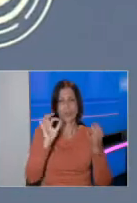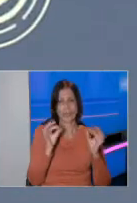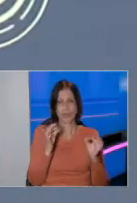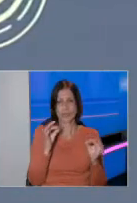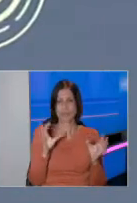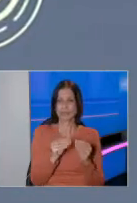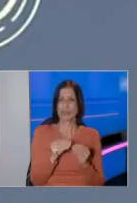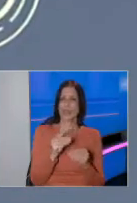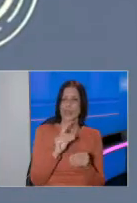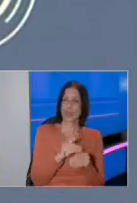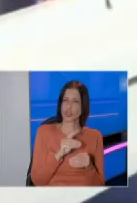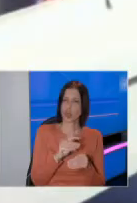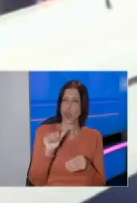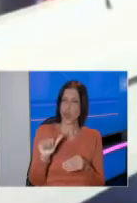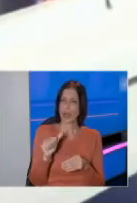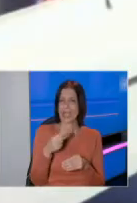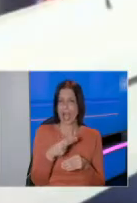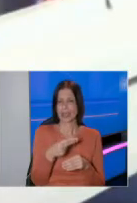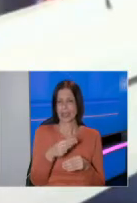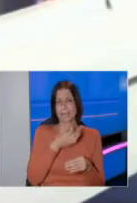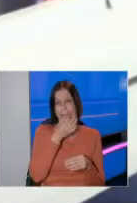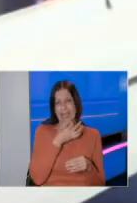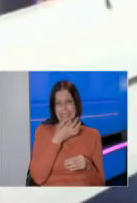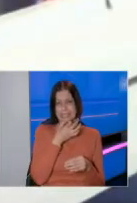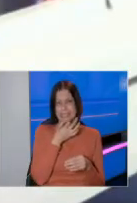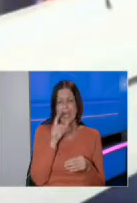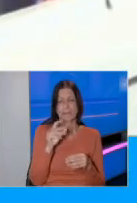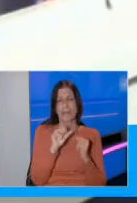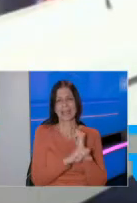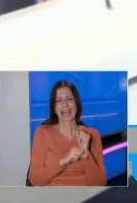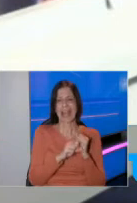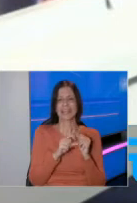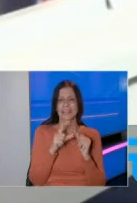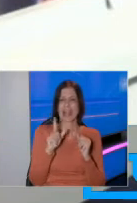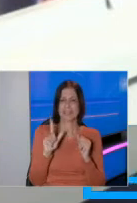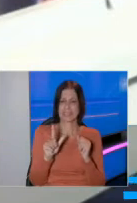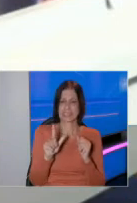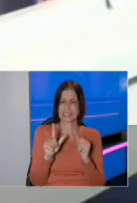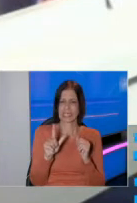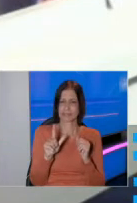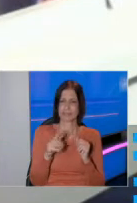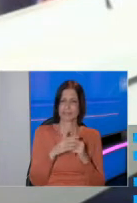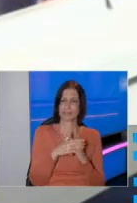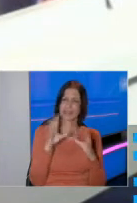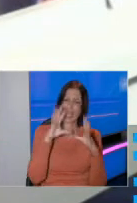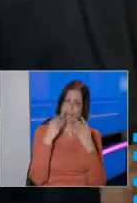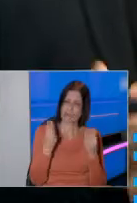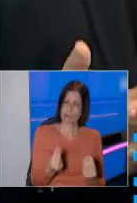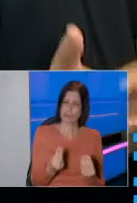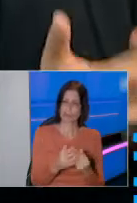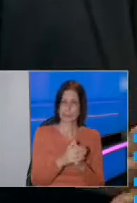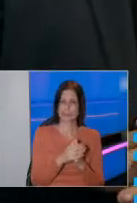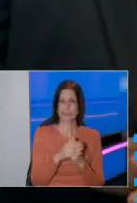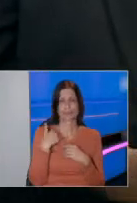אורלי הבל, מרצה בתוכנית לחינוך מיוחד במכללת לוינסקי לחינוך. ערב טוב לך. ערב טוב. טוב, אז